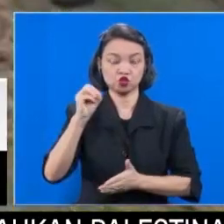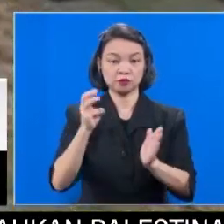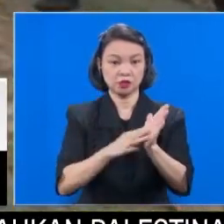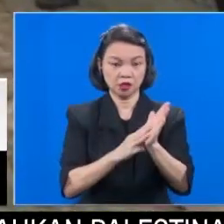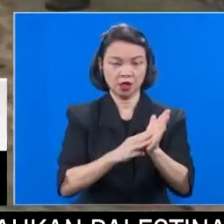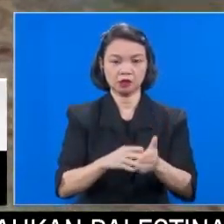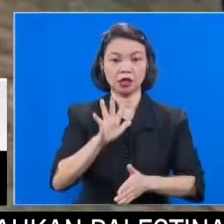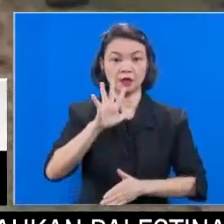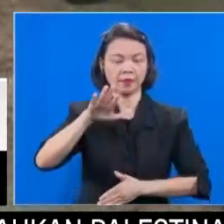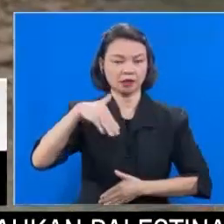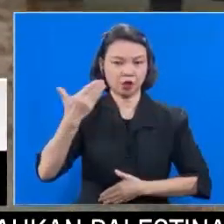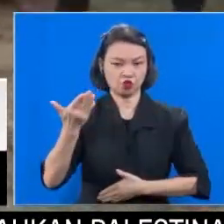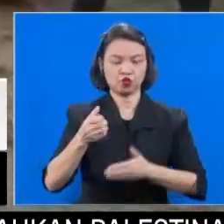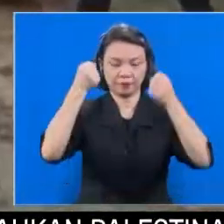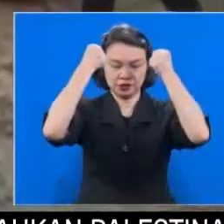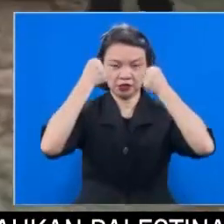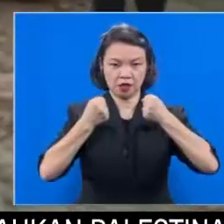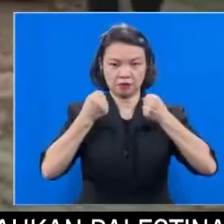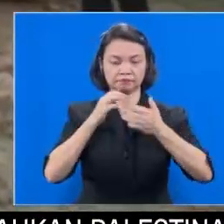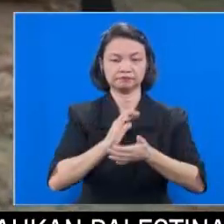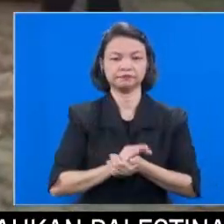liputan CNN Indonesia